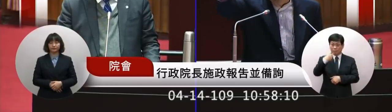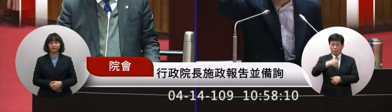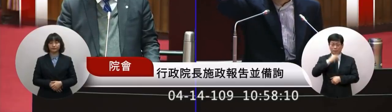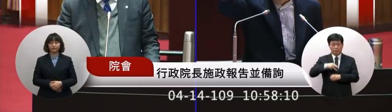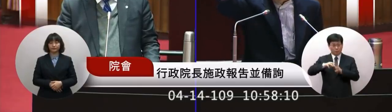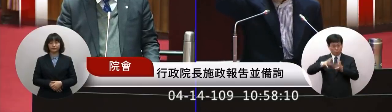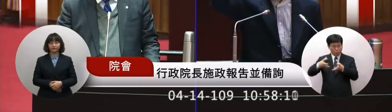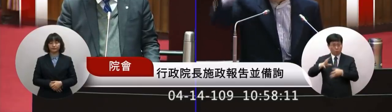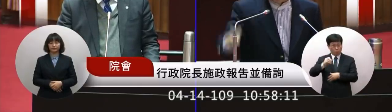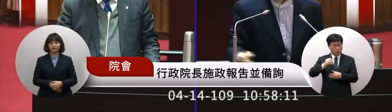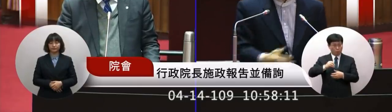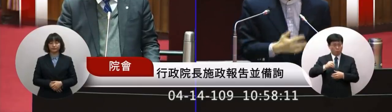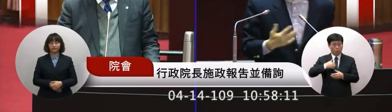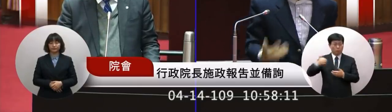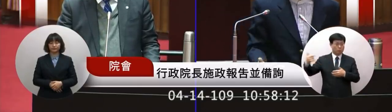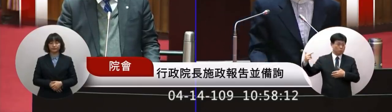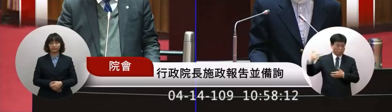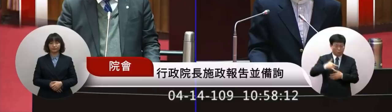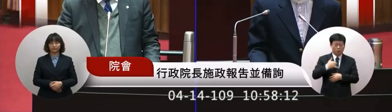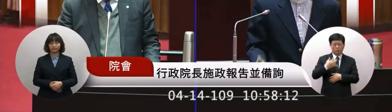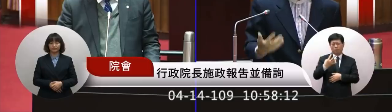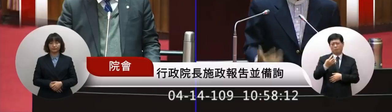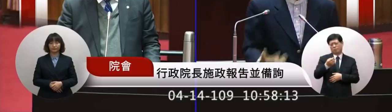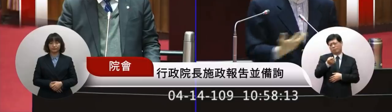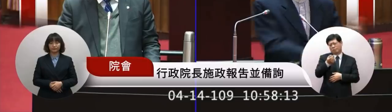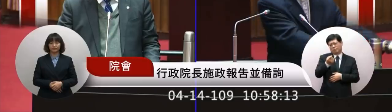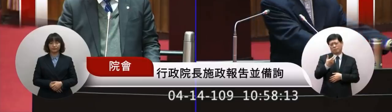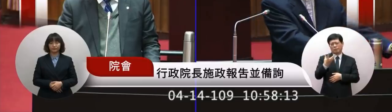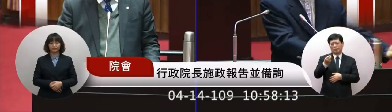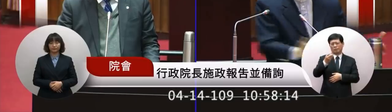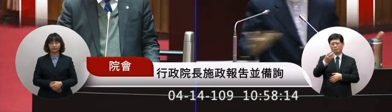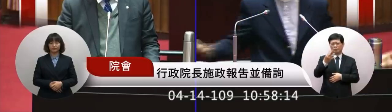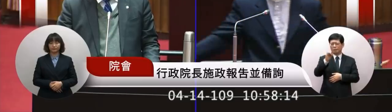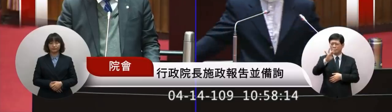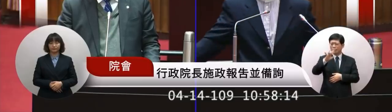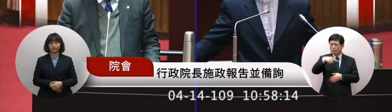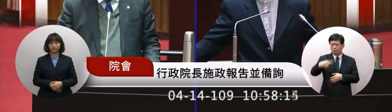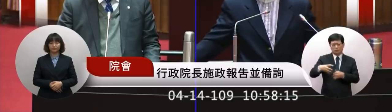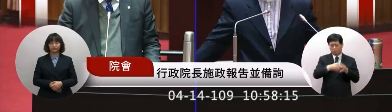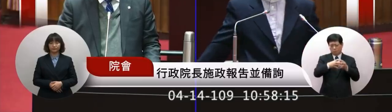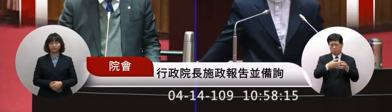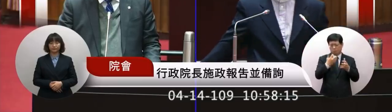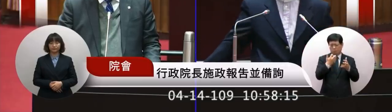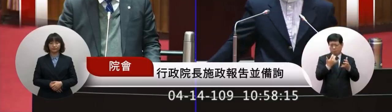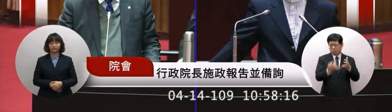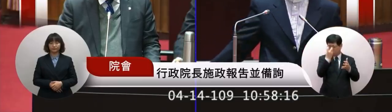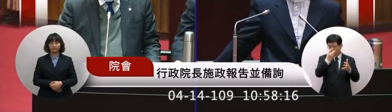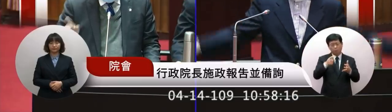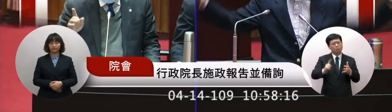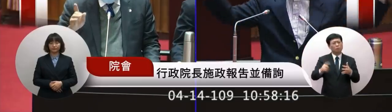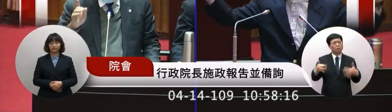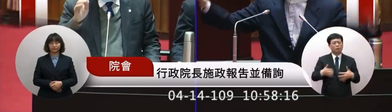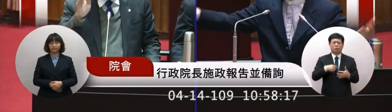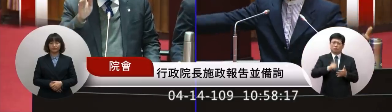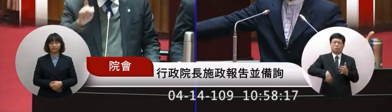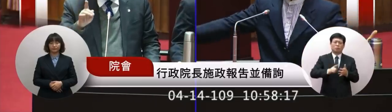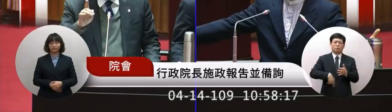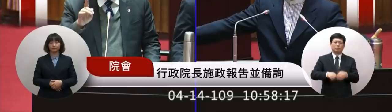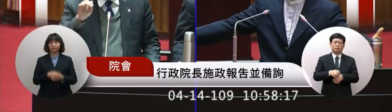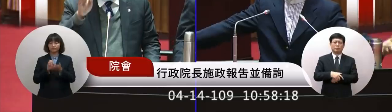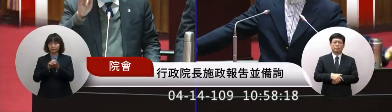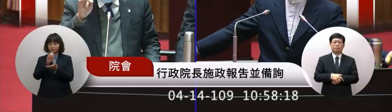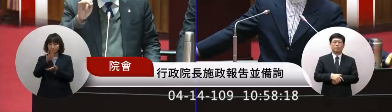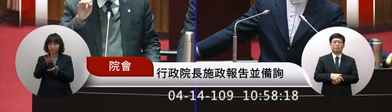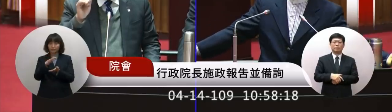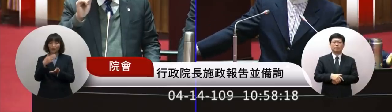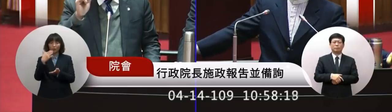的，所以入境的几百人给他集中检疫有什么问题呢？我是不了解有什么问题，这是 跟委员说